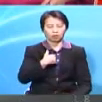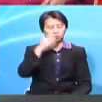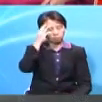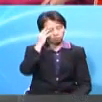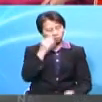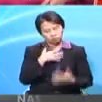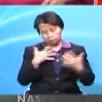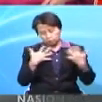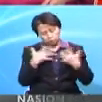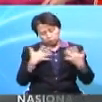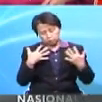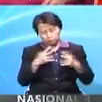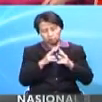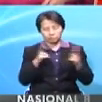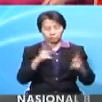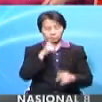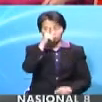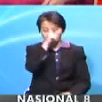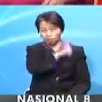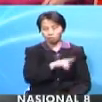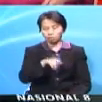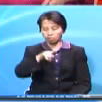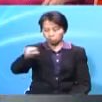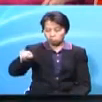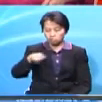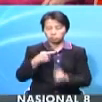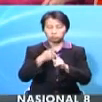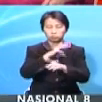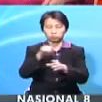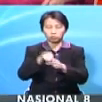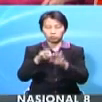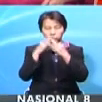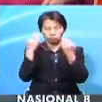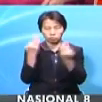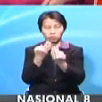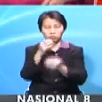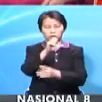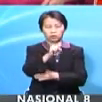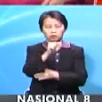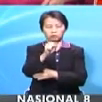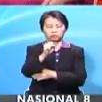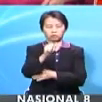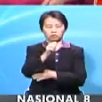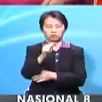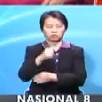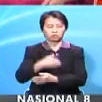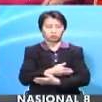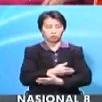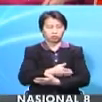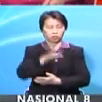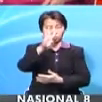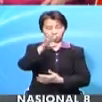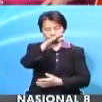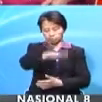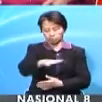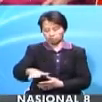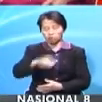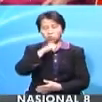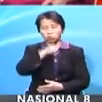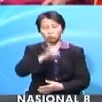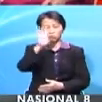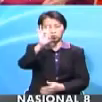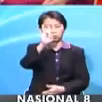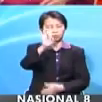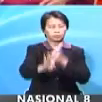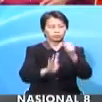yang begitu hebat mereka termasuk keluarga Sasa Sobri anak sulung daripada 4 beradik yang berusia 8